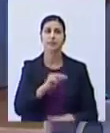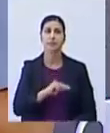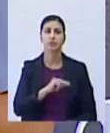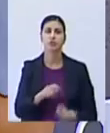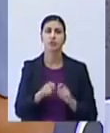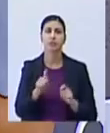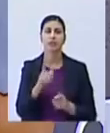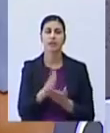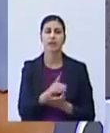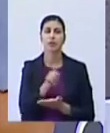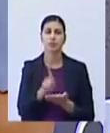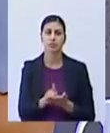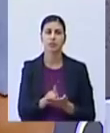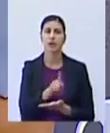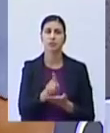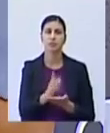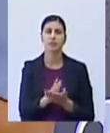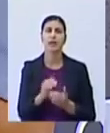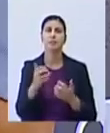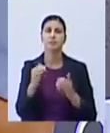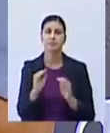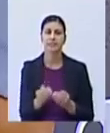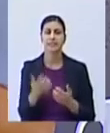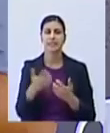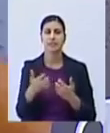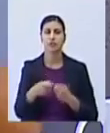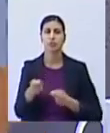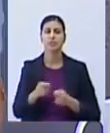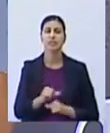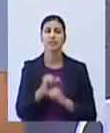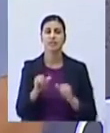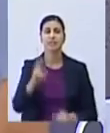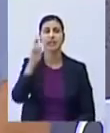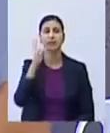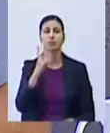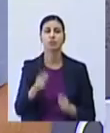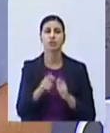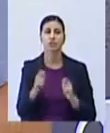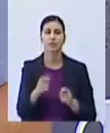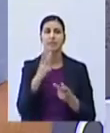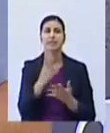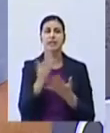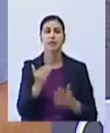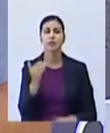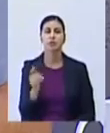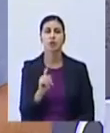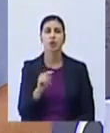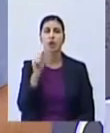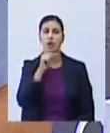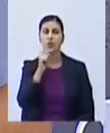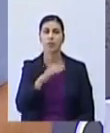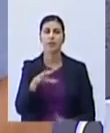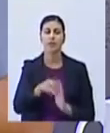შესაქმნელად რა არის აუცილებელი, ხო? აუცილებელია მცირე და საშუალო ბიზნესი განვითარდეს, ხო? სახელმწიფო უნდა შექმნას გარემო იმისა, რომ ეკონომიკა